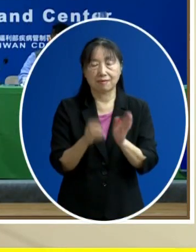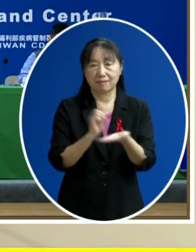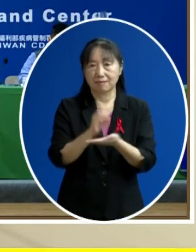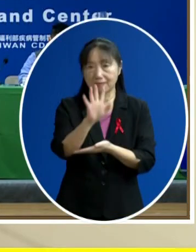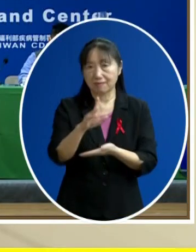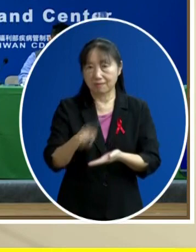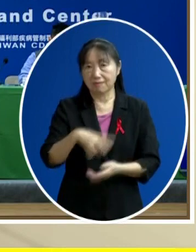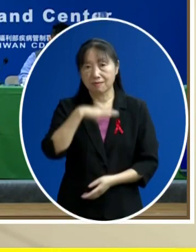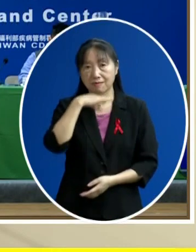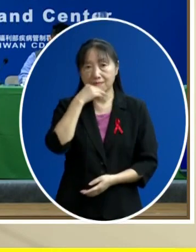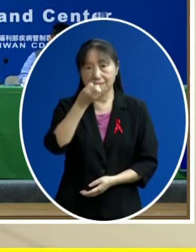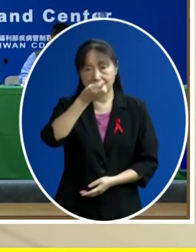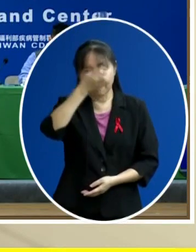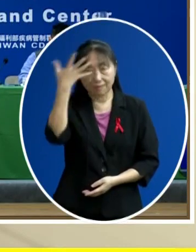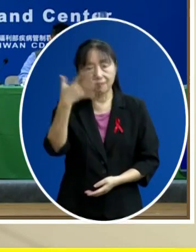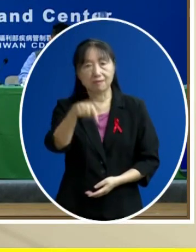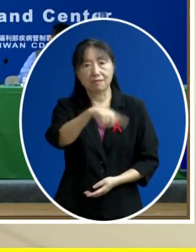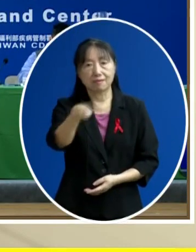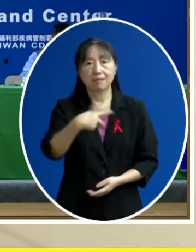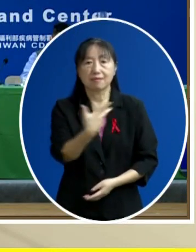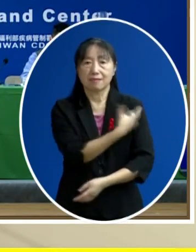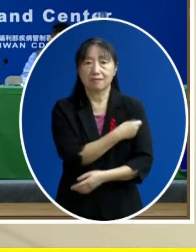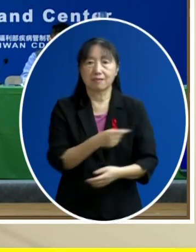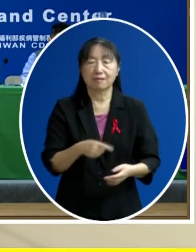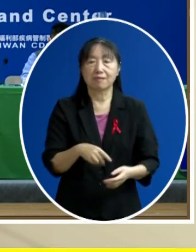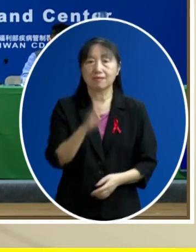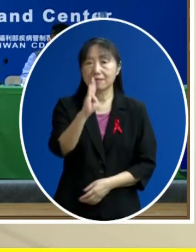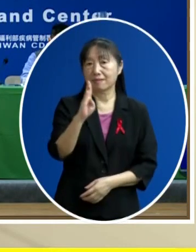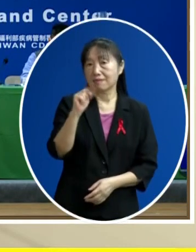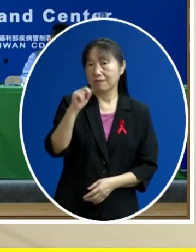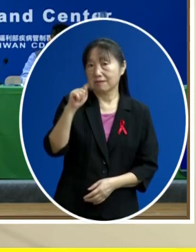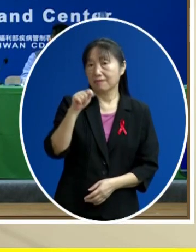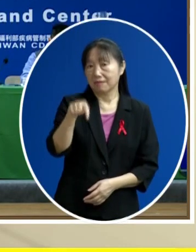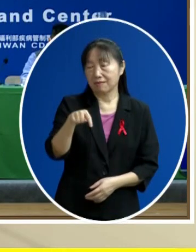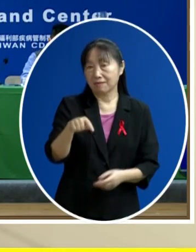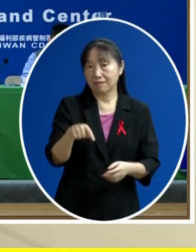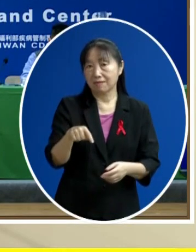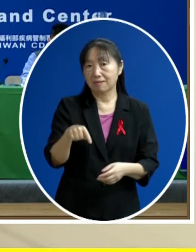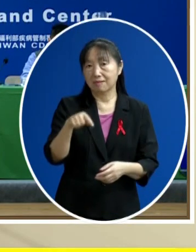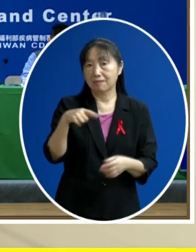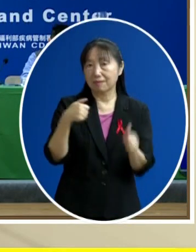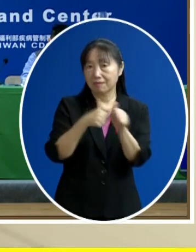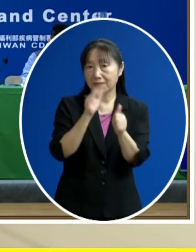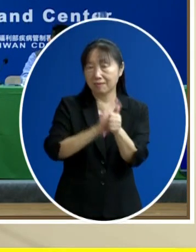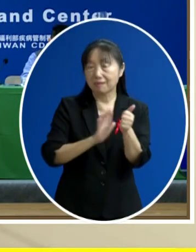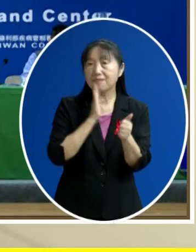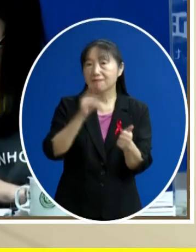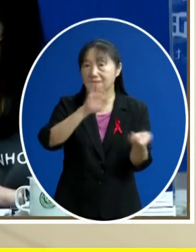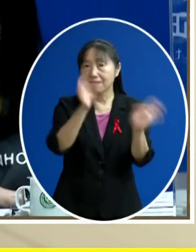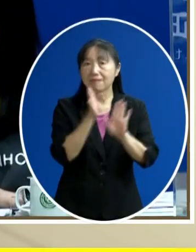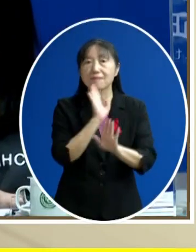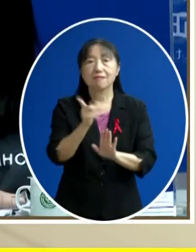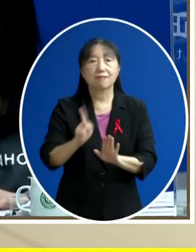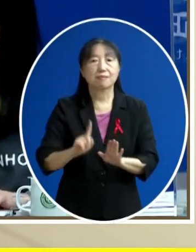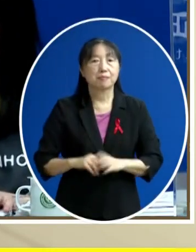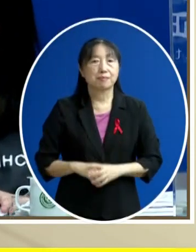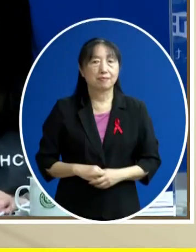青少年接种这个 BNT， 那他发生这个心肌炎的一个情形。